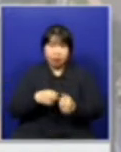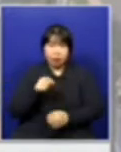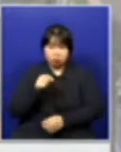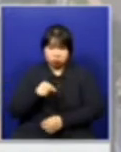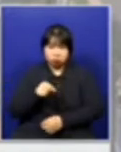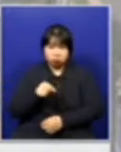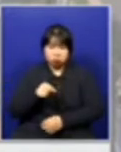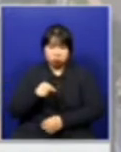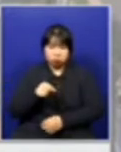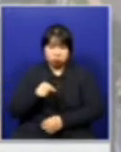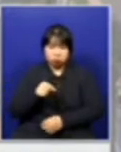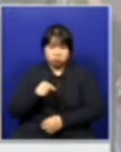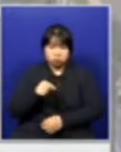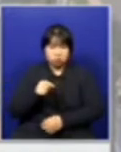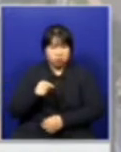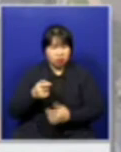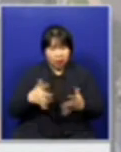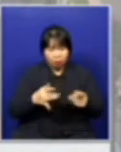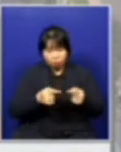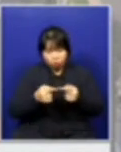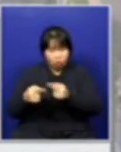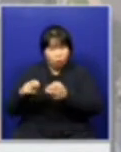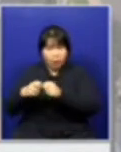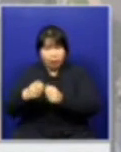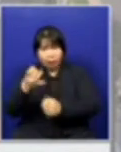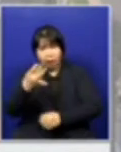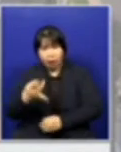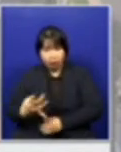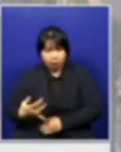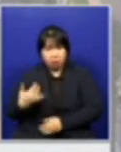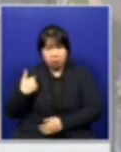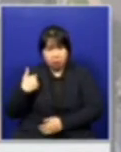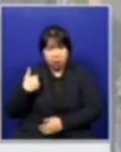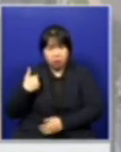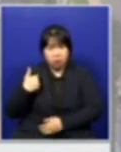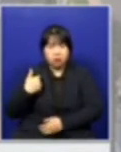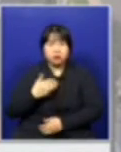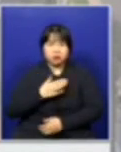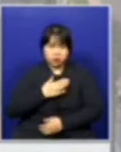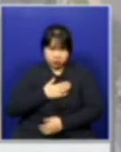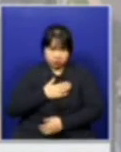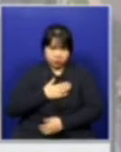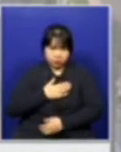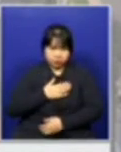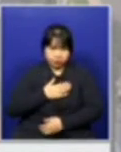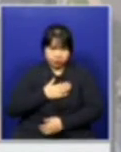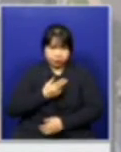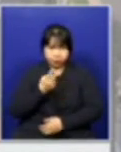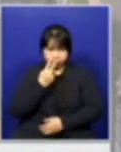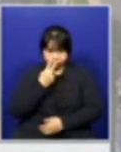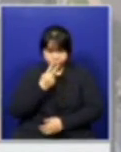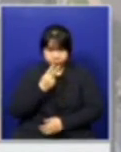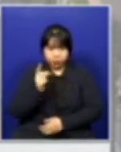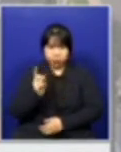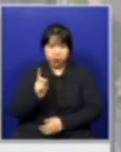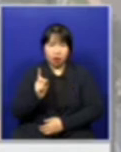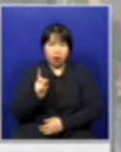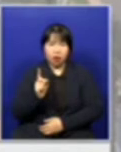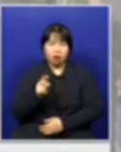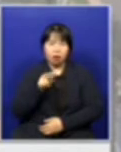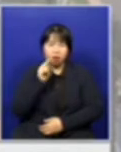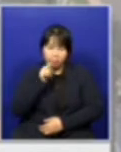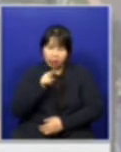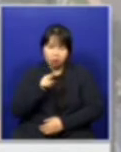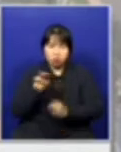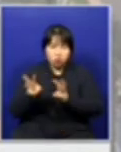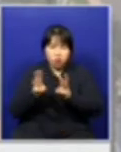คะจะเกิดอะไรขึ้นตามมาเราเห็นการแก้ปัญหาของรัฐบ